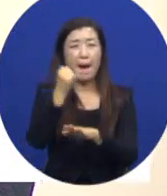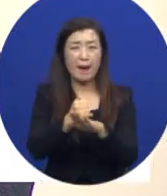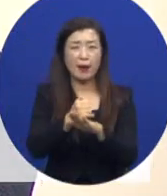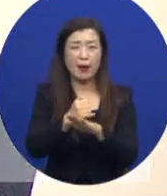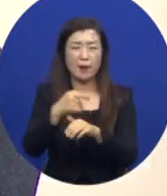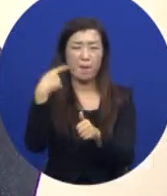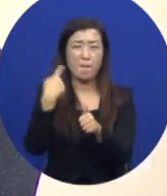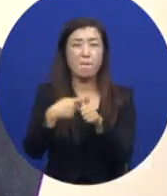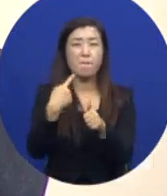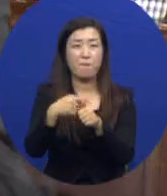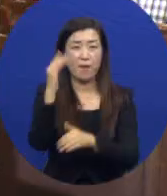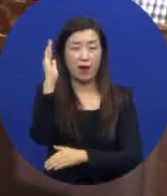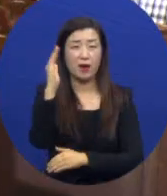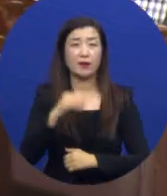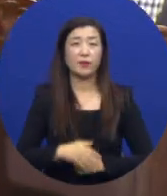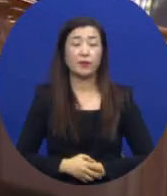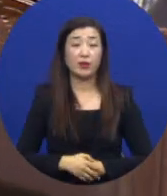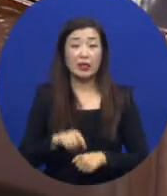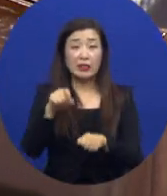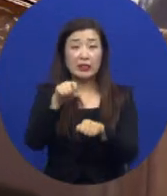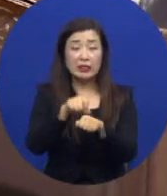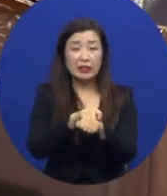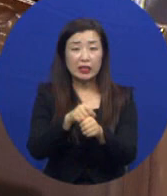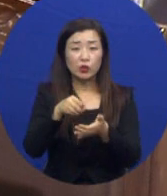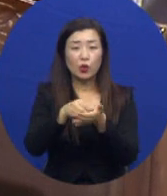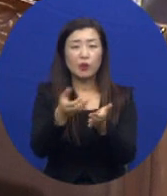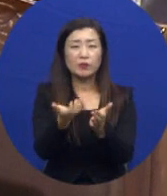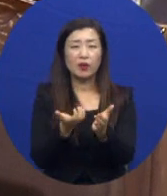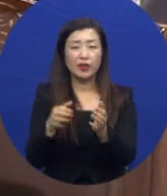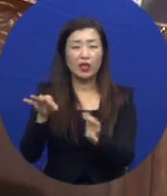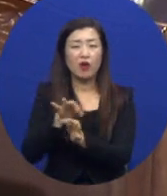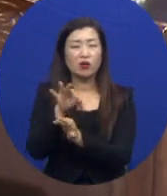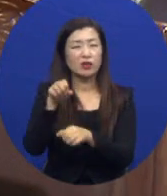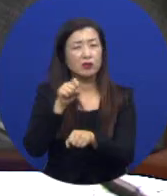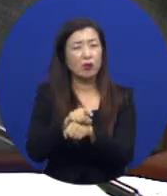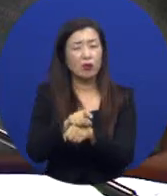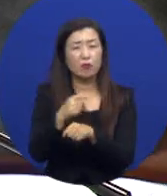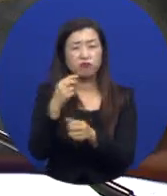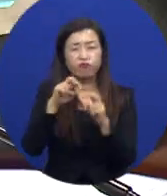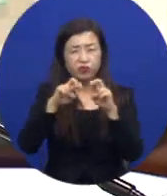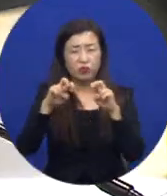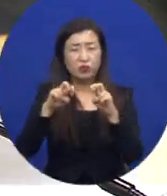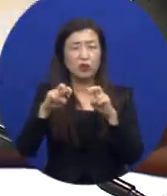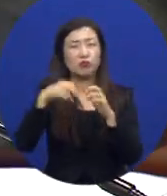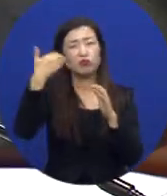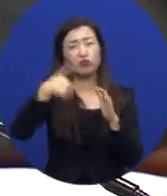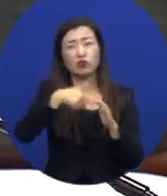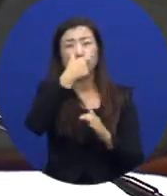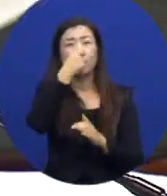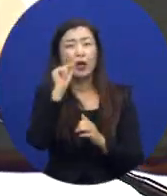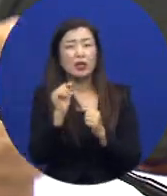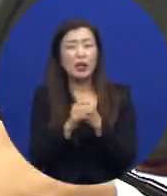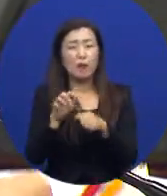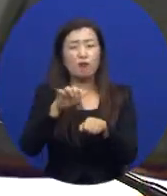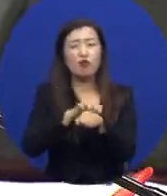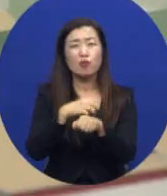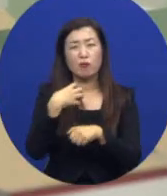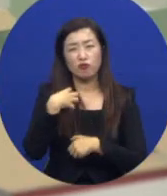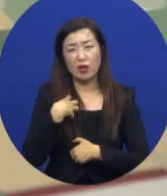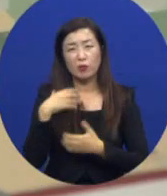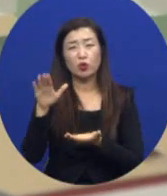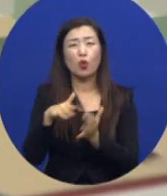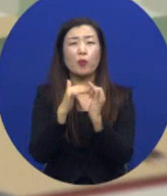질타했다 씁니다 특히 도입 전 경제성분석 부터 제대로 이루어지지 못한 탓이라며 불편과 부담은 고스란히